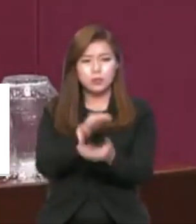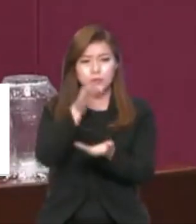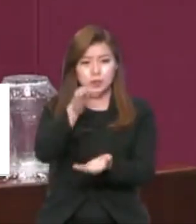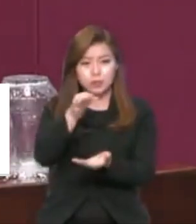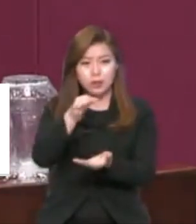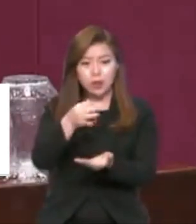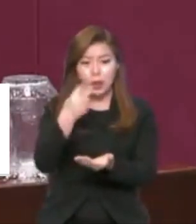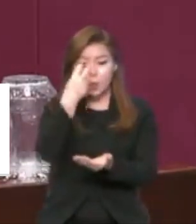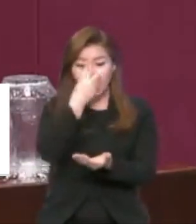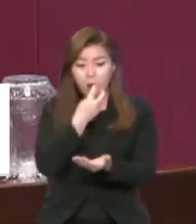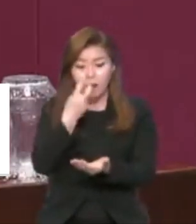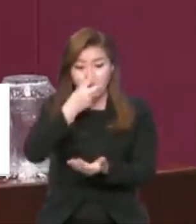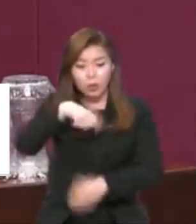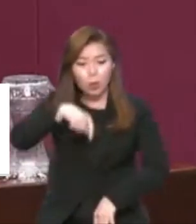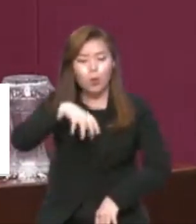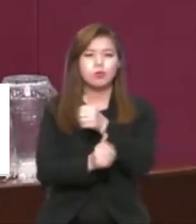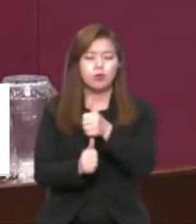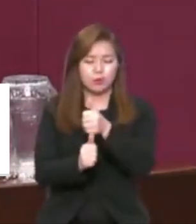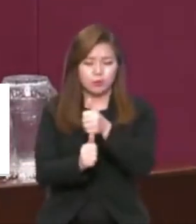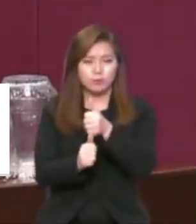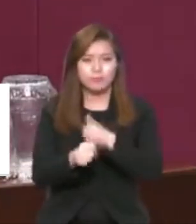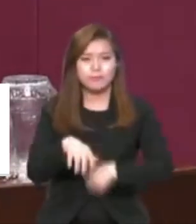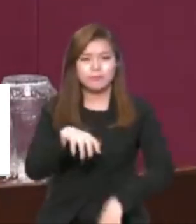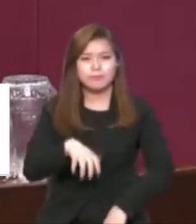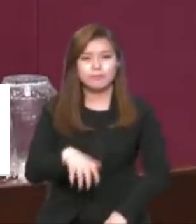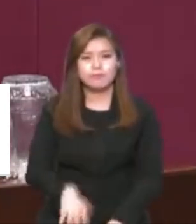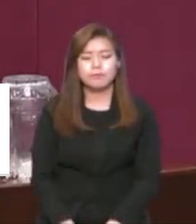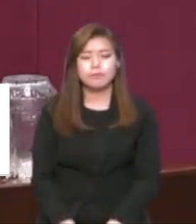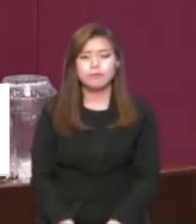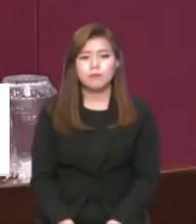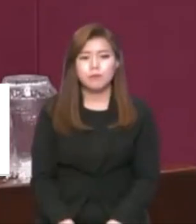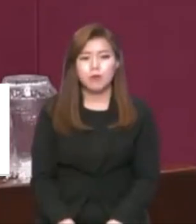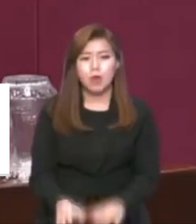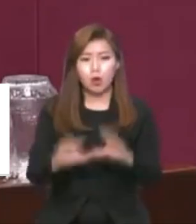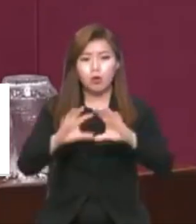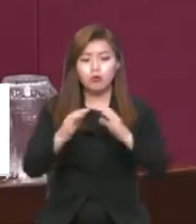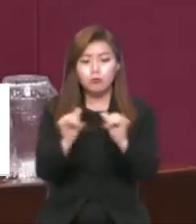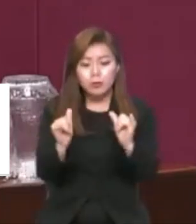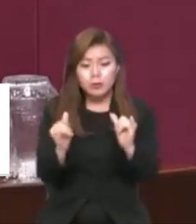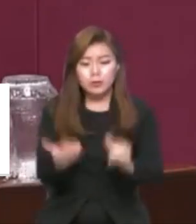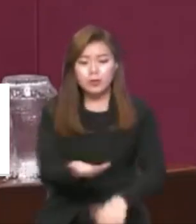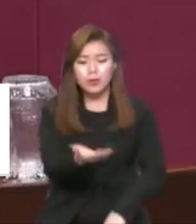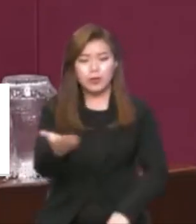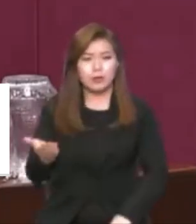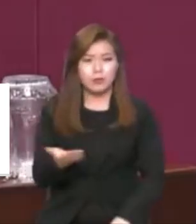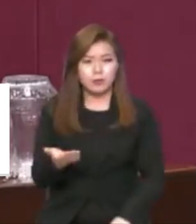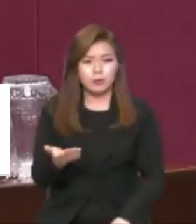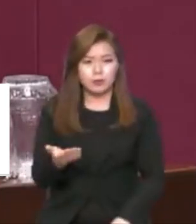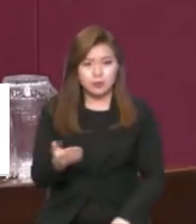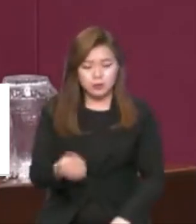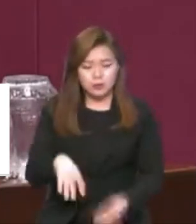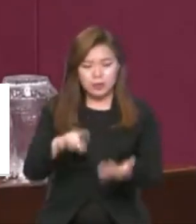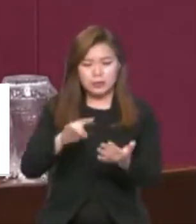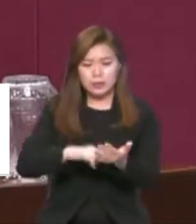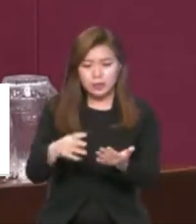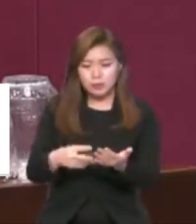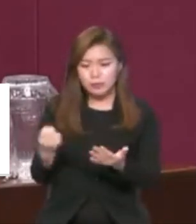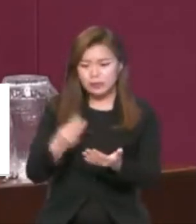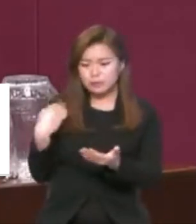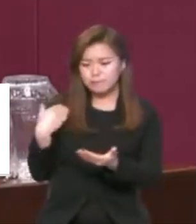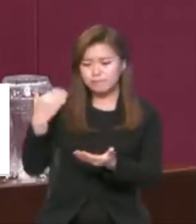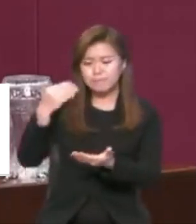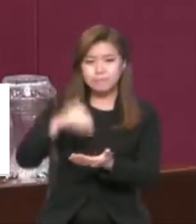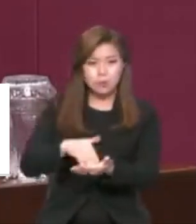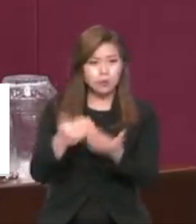바로 행정안전위원회입니다. 국민에게, 국민들께, 국민들께서 내신 세금을 다시